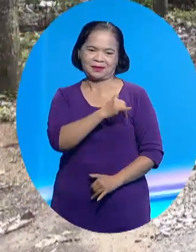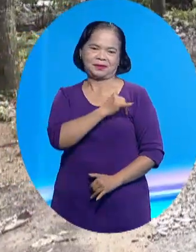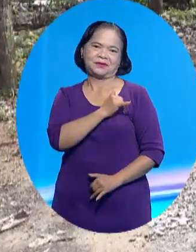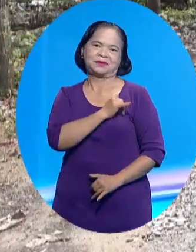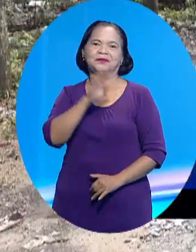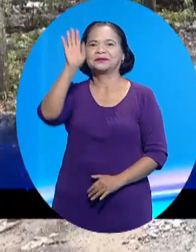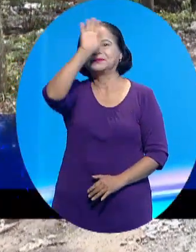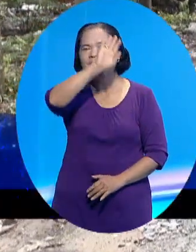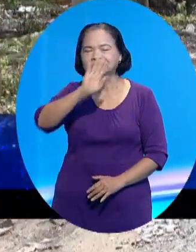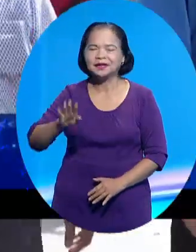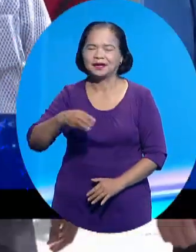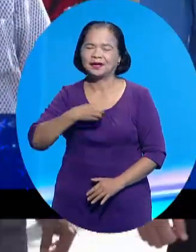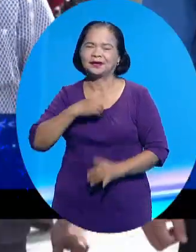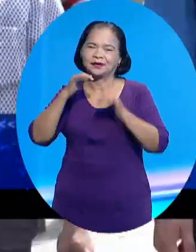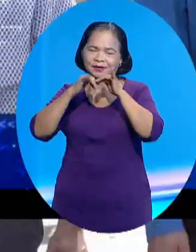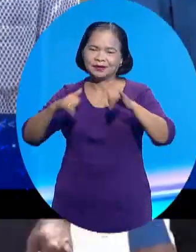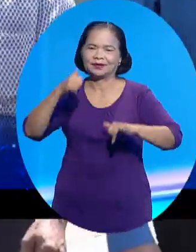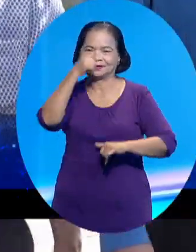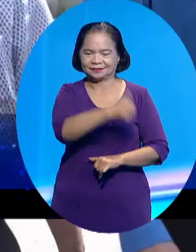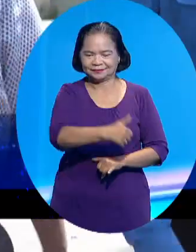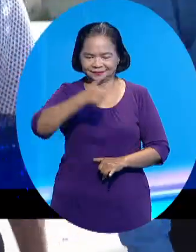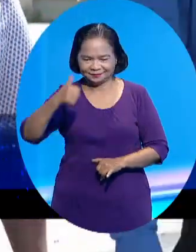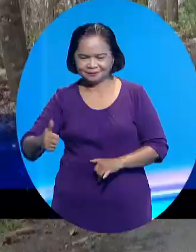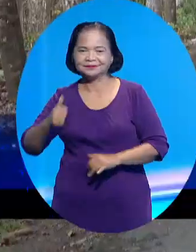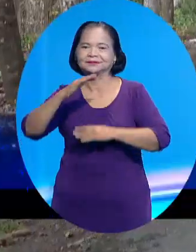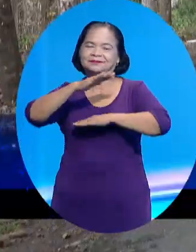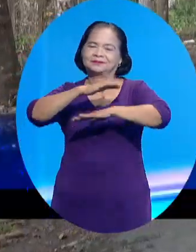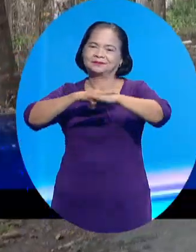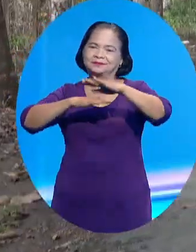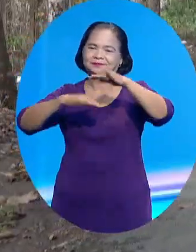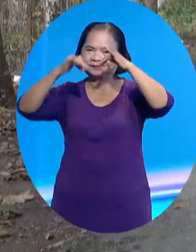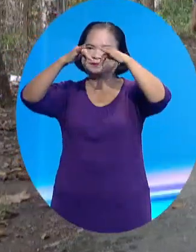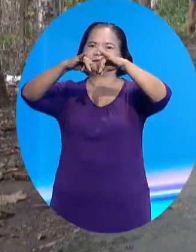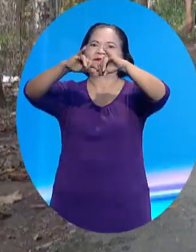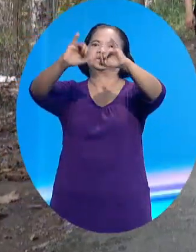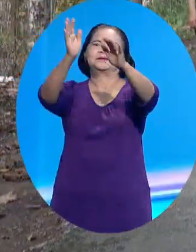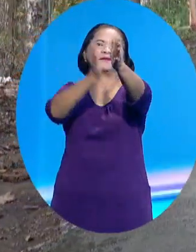tinh thần đoàn kết trong đoàn viên thanh niên và nhân dân để góp phần xây dựng quê hương ngày càng giàu đẹp Văn Minh